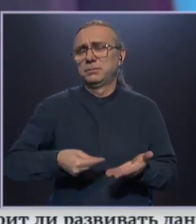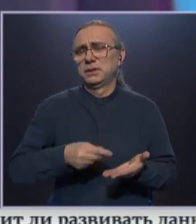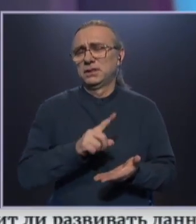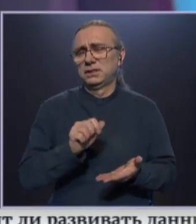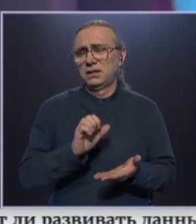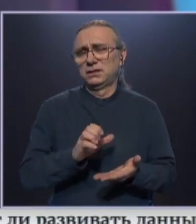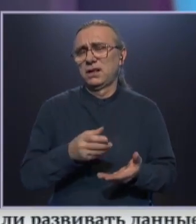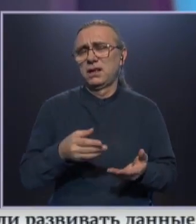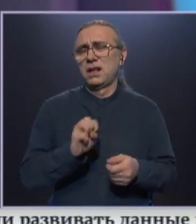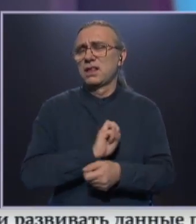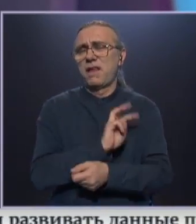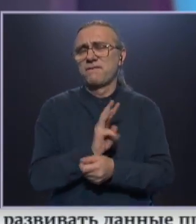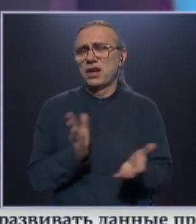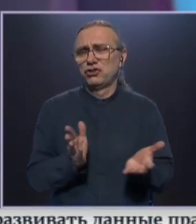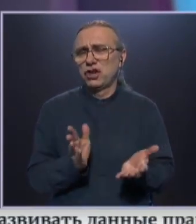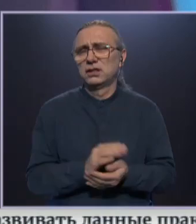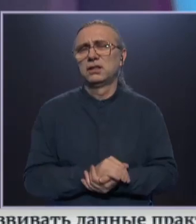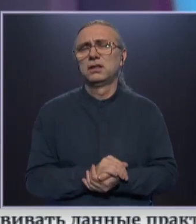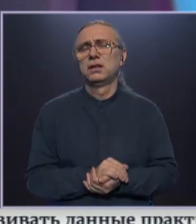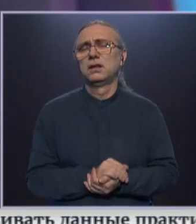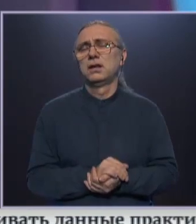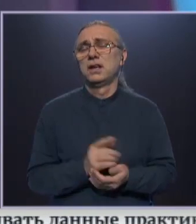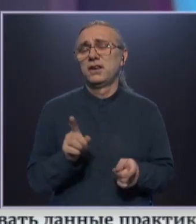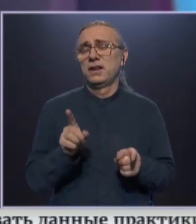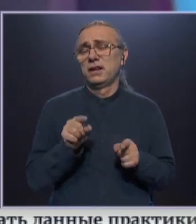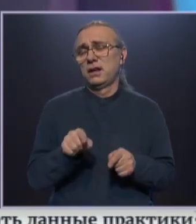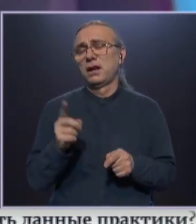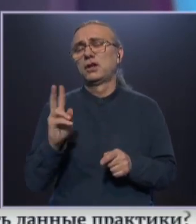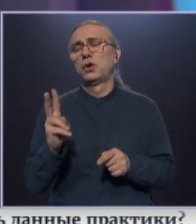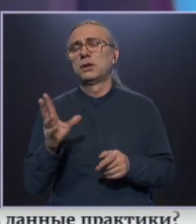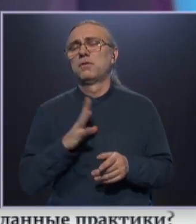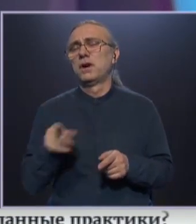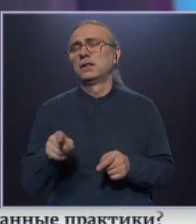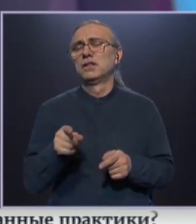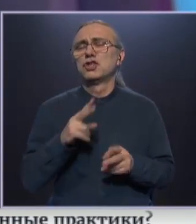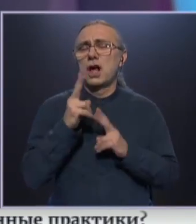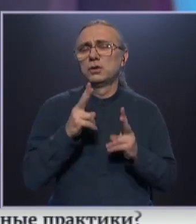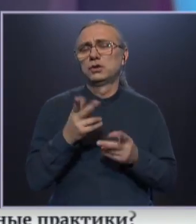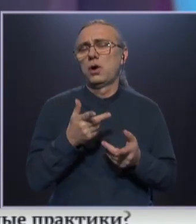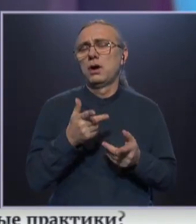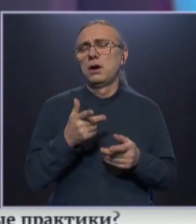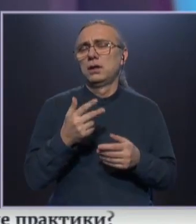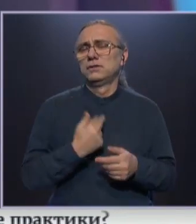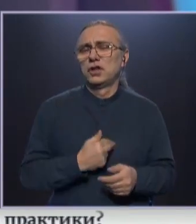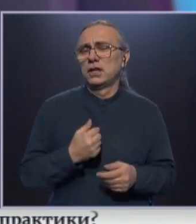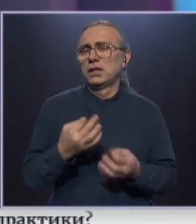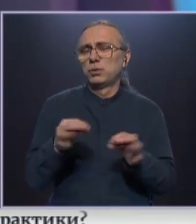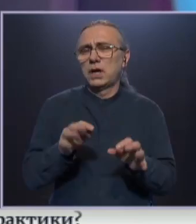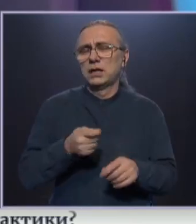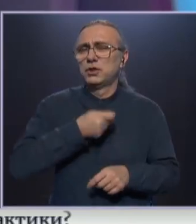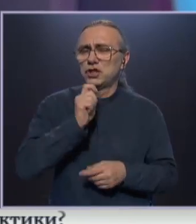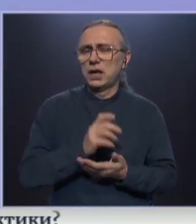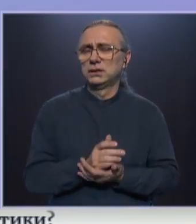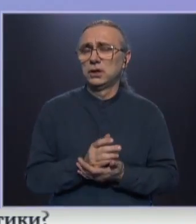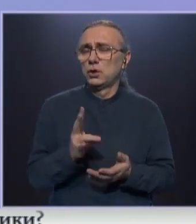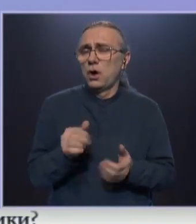венчаны. И девушка жалуется, например, что ее не причащает батюшка. Но расстаться она не может с мужчиной. Вот, отец Игорь,